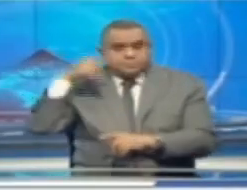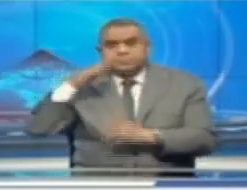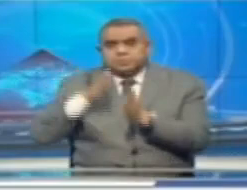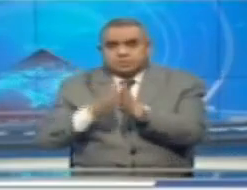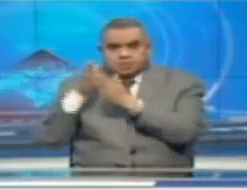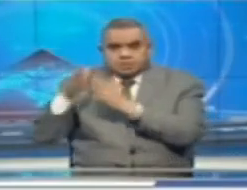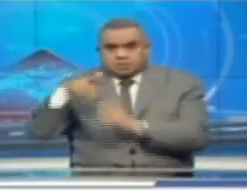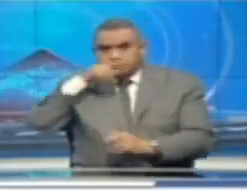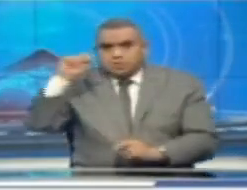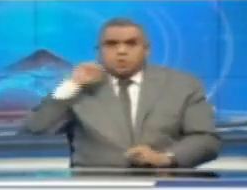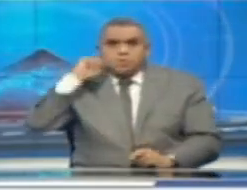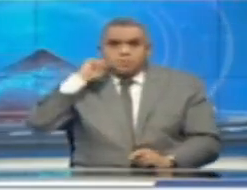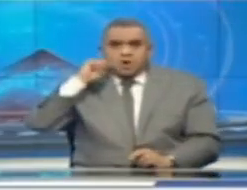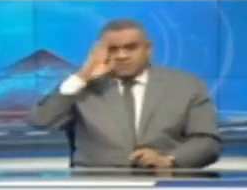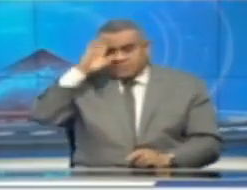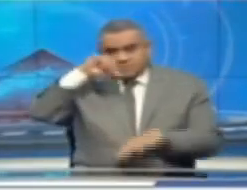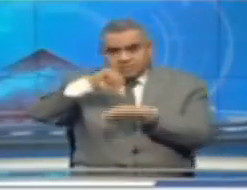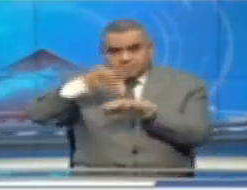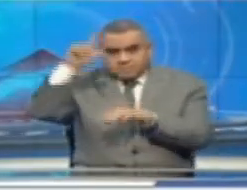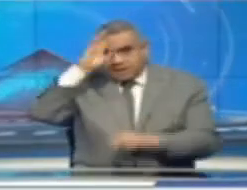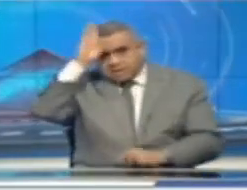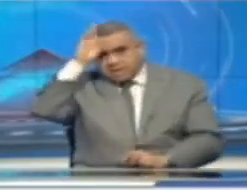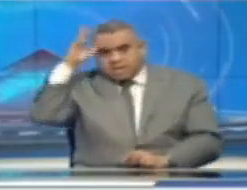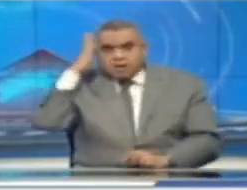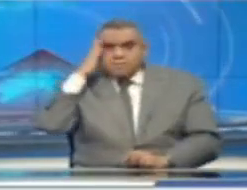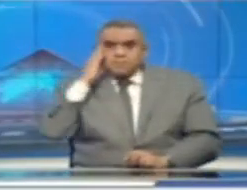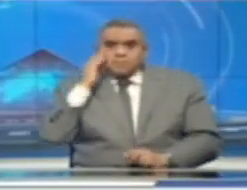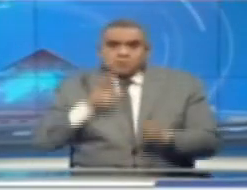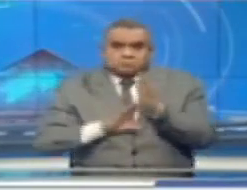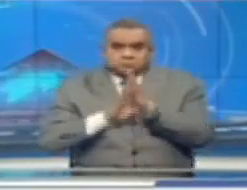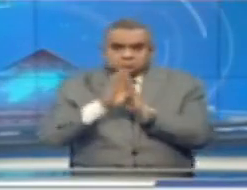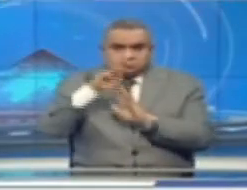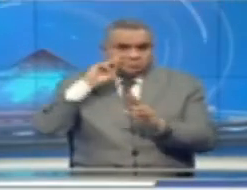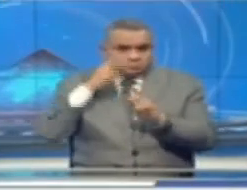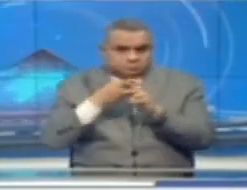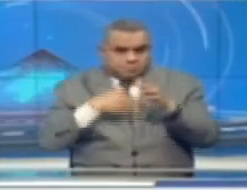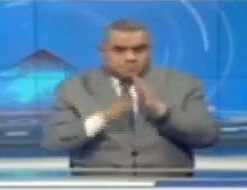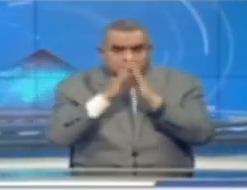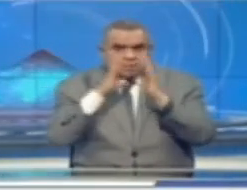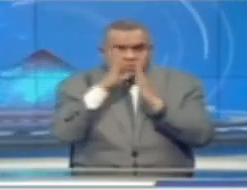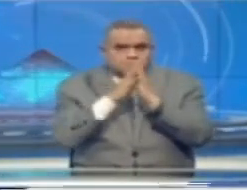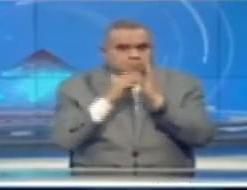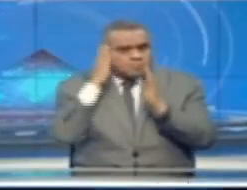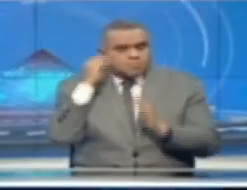البنك المركزي العراقي بالنهضة غير المسبوقة التي تشهدها مصر.